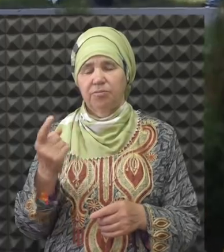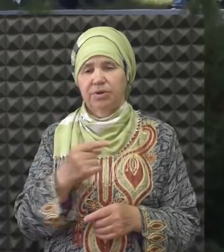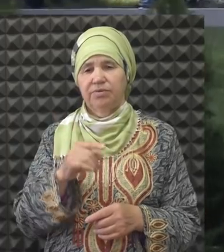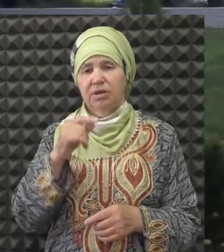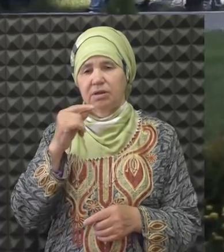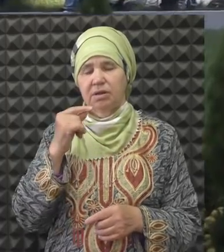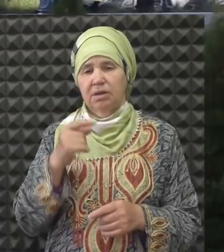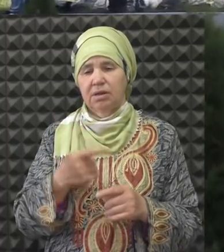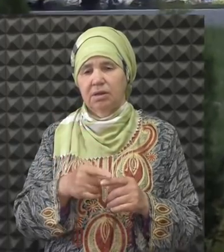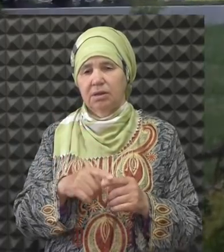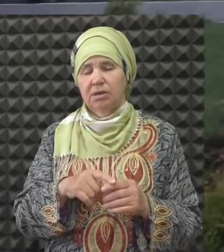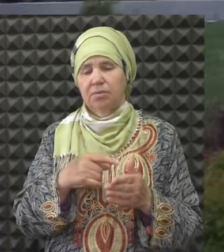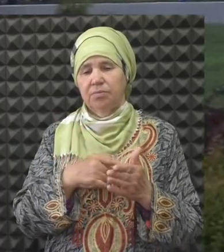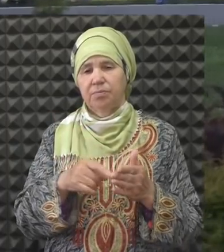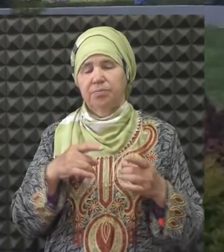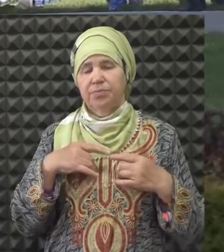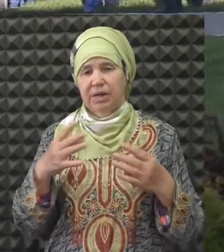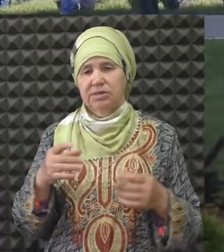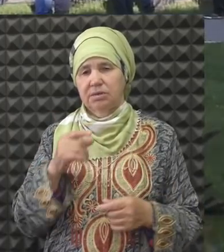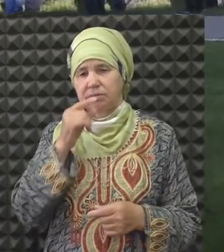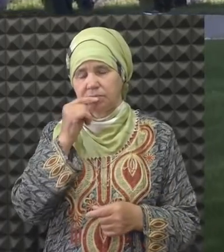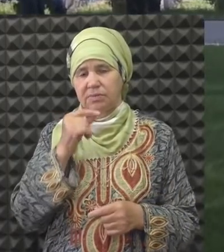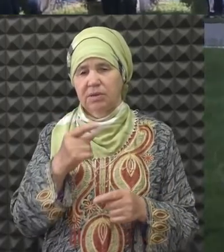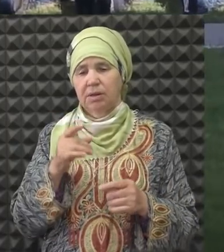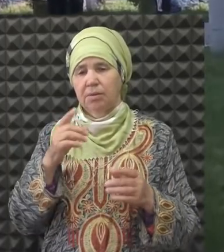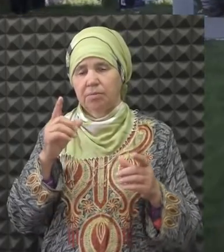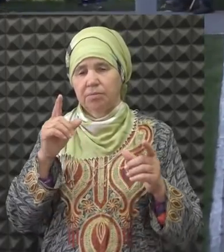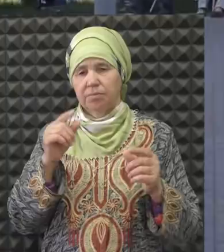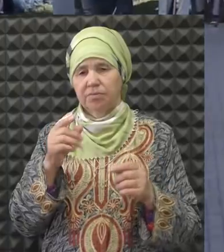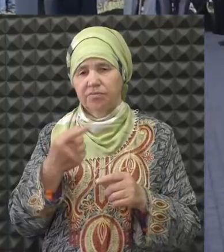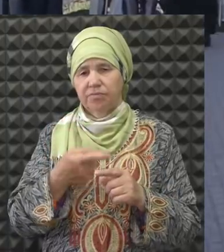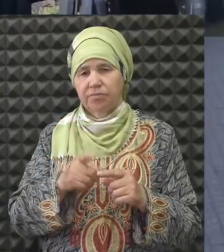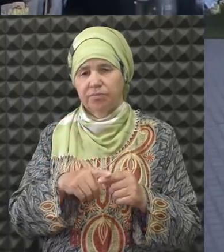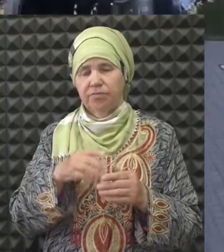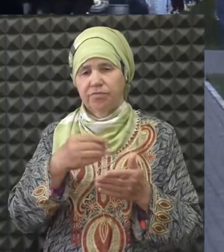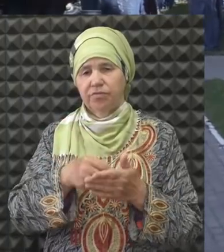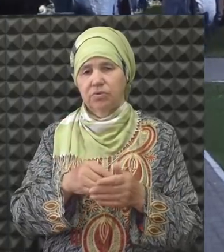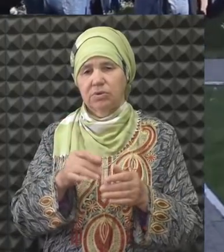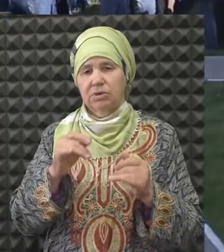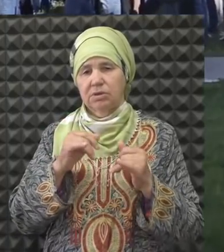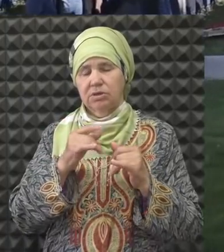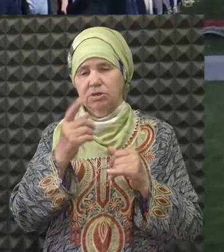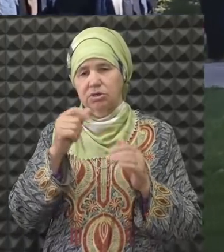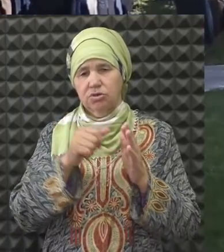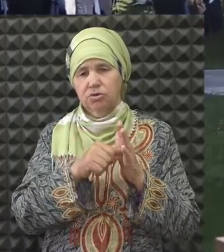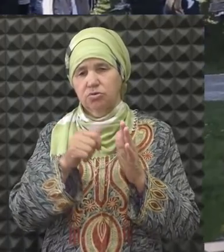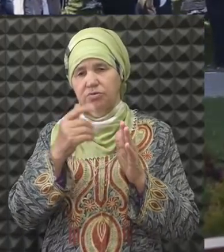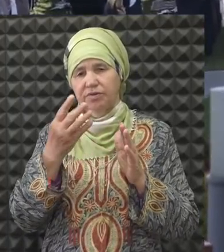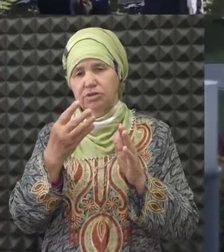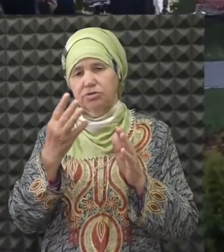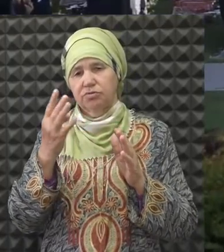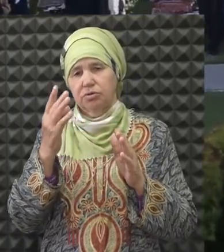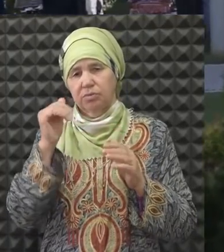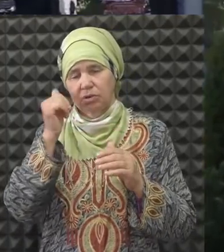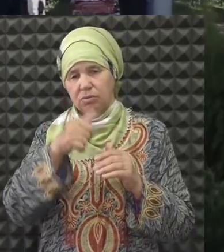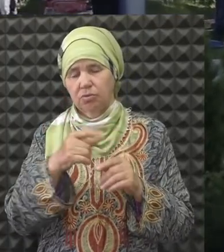В переводе с арабского «Ид аль-Фитр» означает «праздник разговения» или «Ураза Байрам» по-тюркски. Он был узаконен в 624